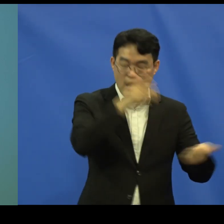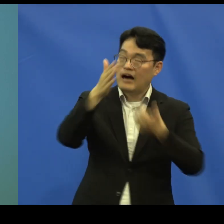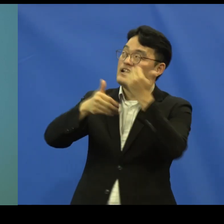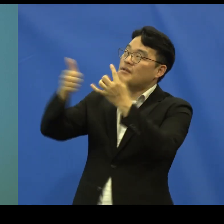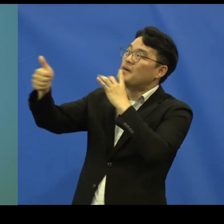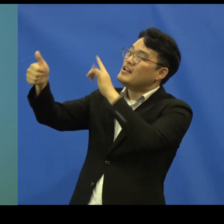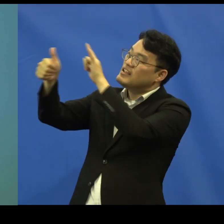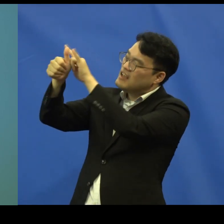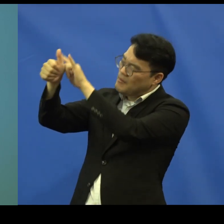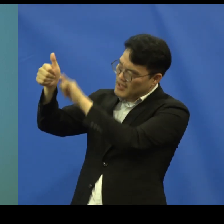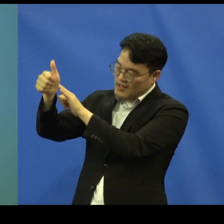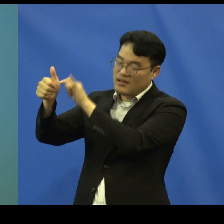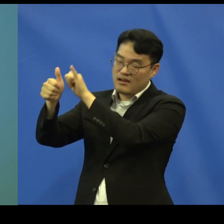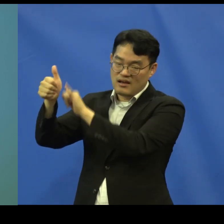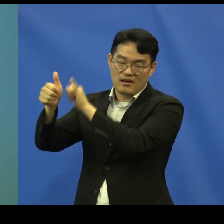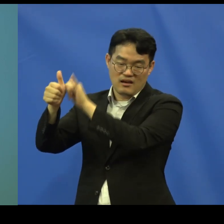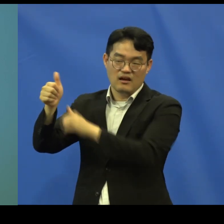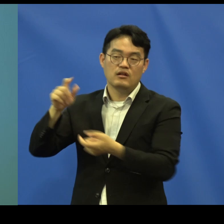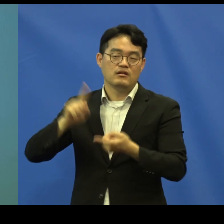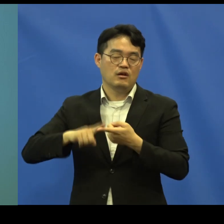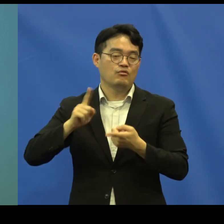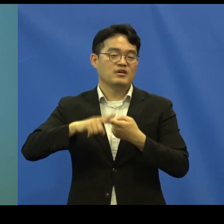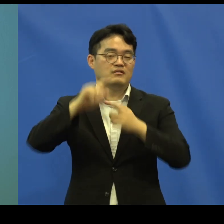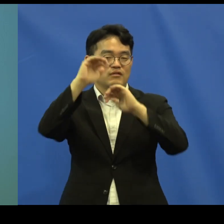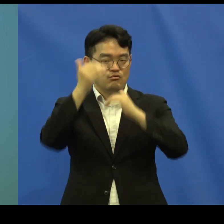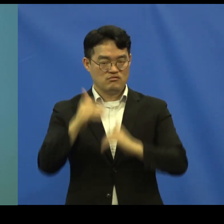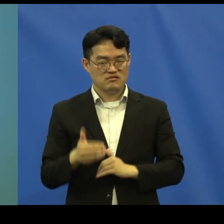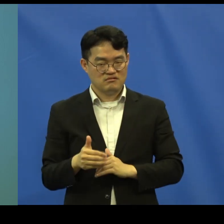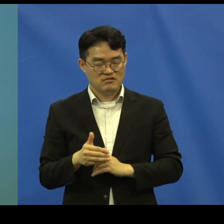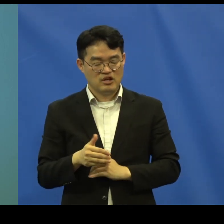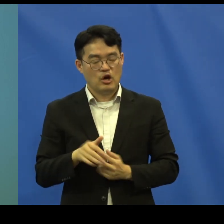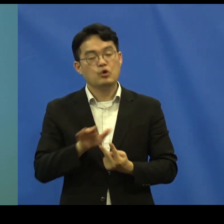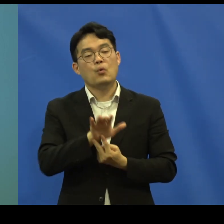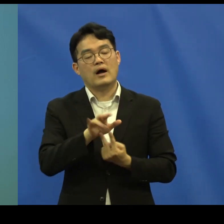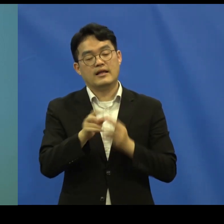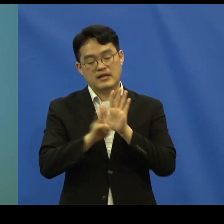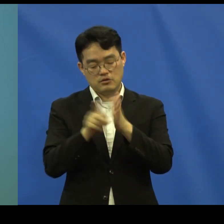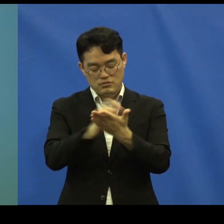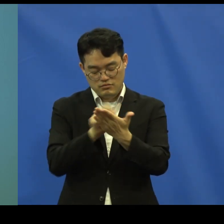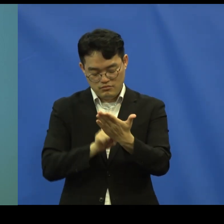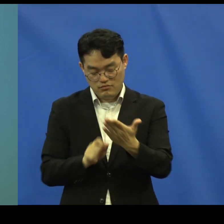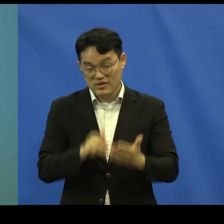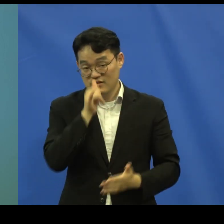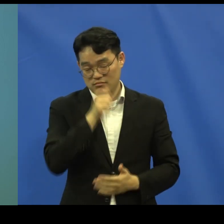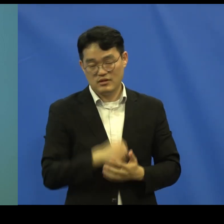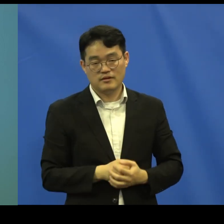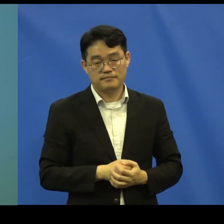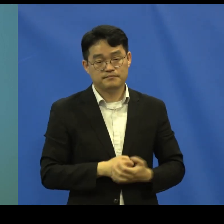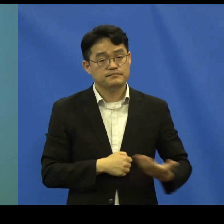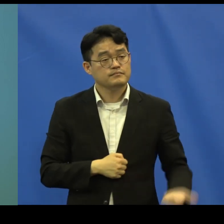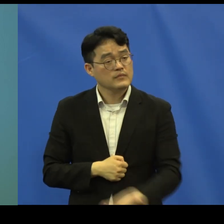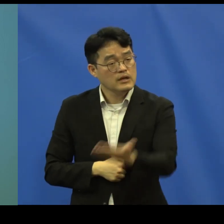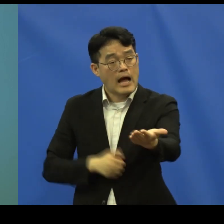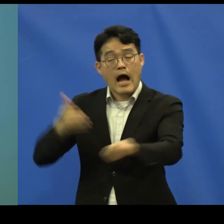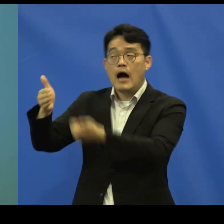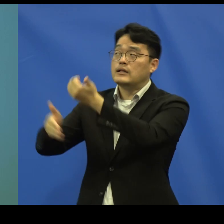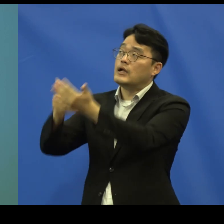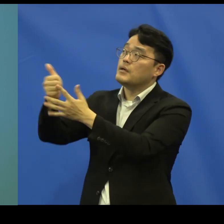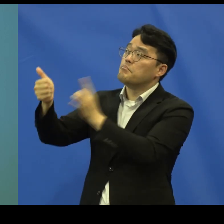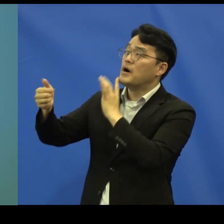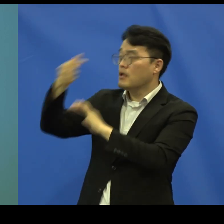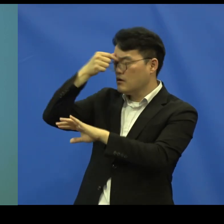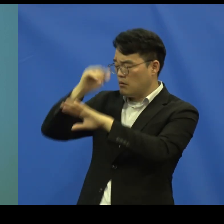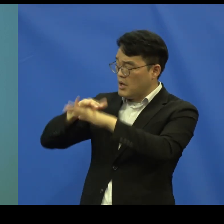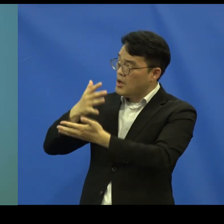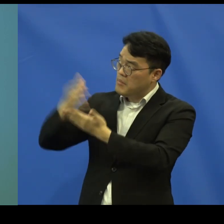하나님만을 예배해야 한다는 것을 요한을 통해서 우리에게 가르쳐주고 그분만이 예배를 받으시기 합당하신 분이시다. 그래서